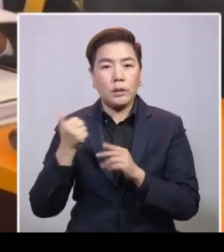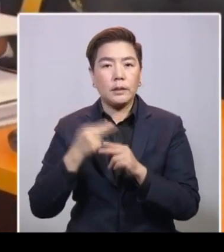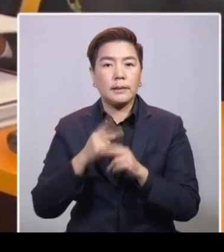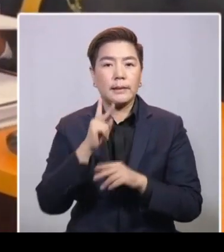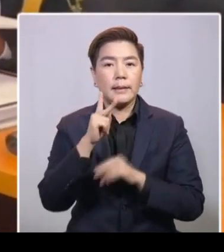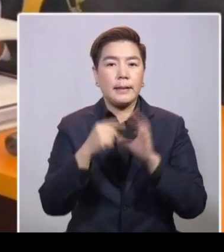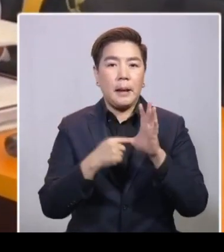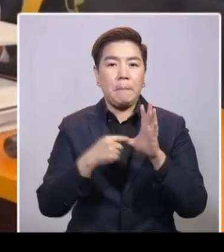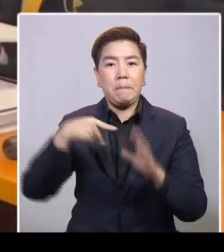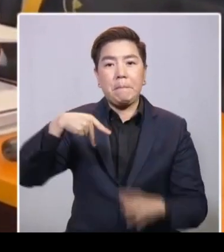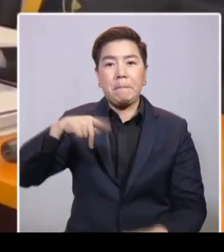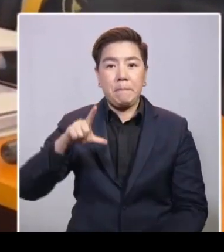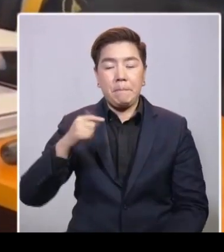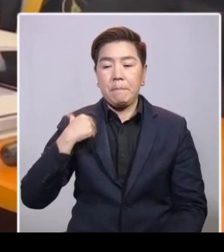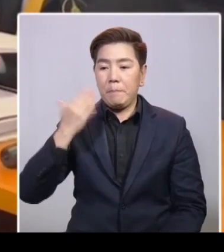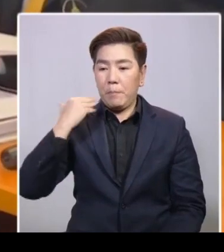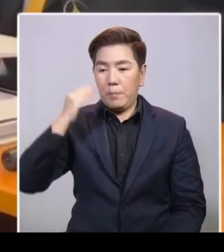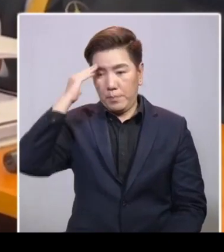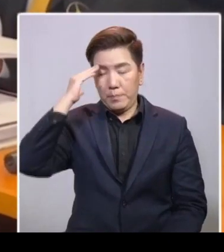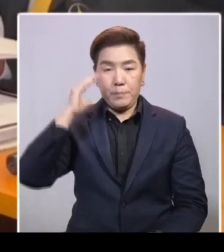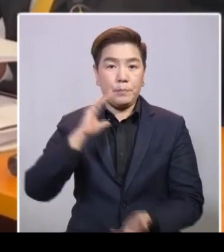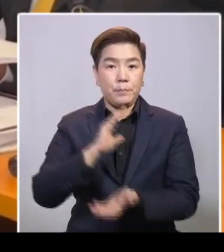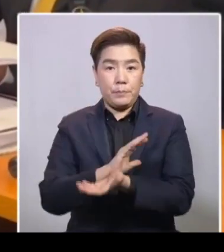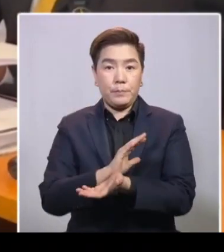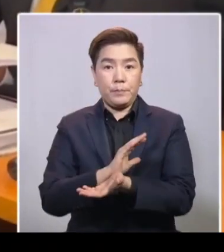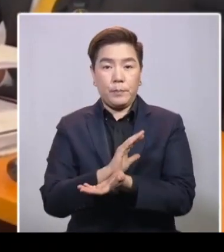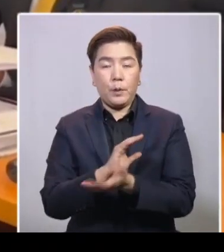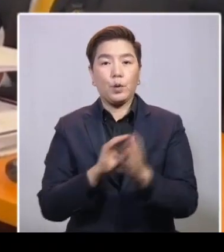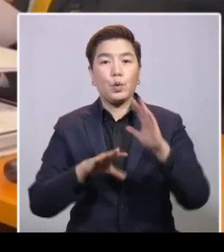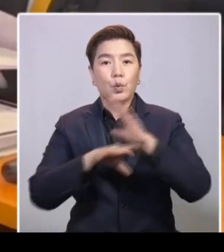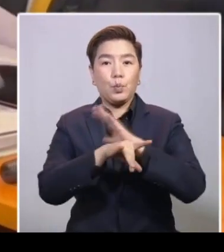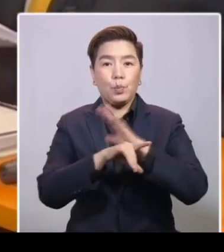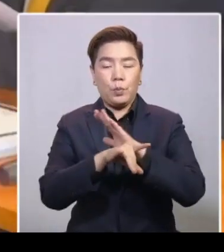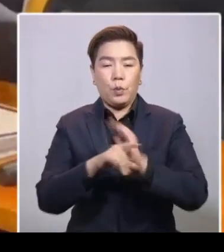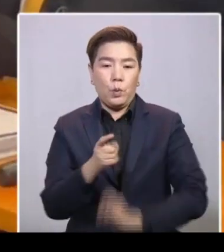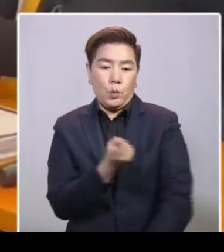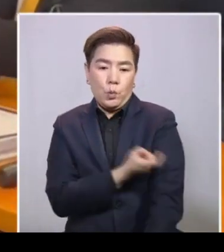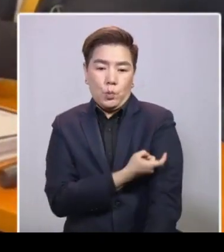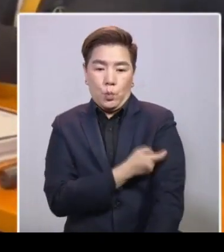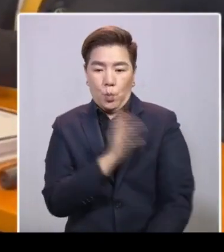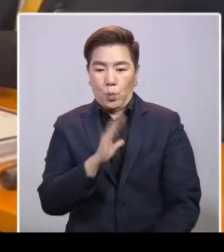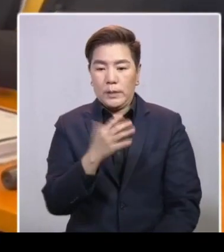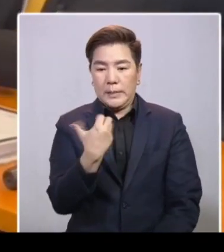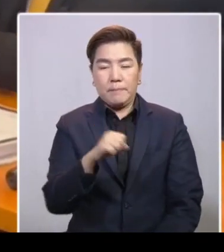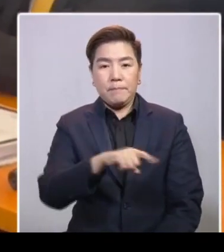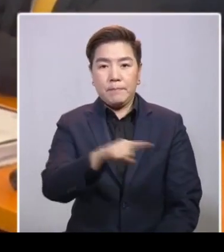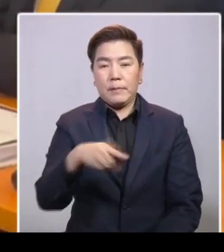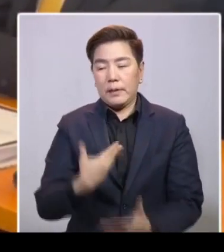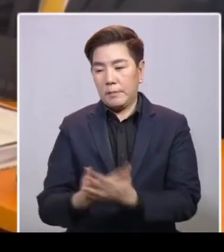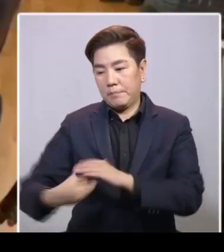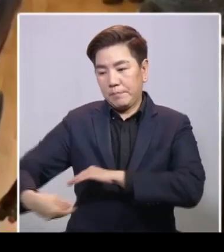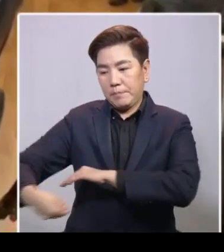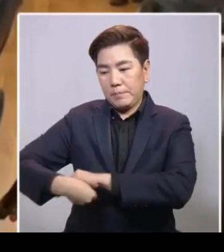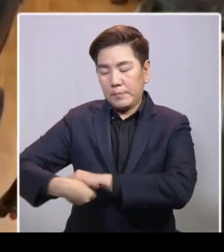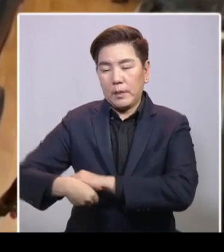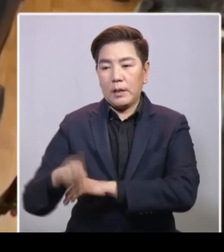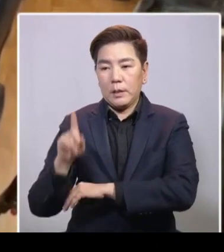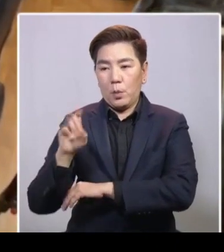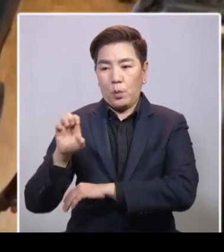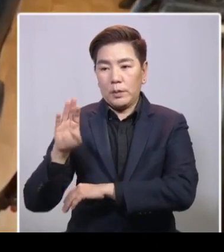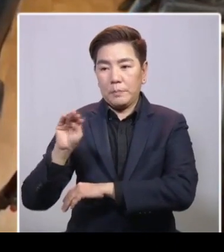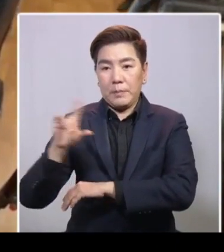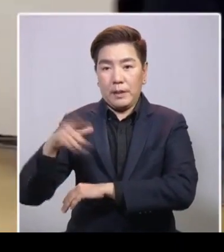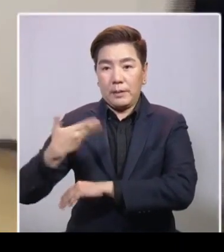กำพลลีลาประภากรอดีตผู้บังคับการตำรวจภูธรจังหวัดชลบุรีและลูกน้องรวม 10คนเรียกรับสินบน 140